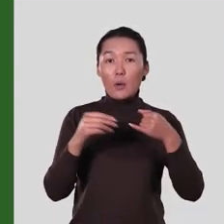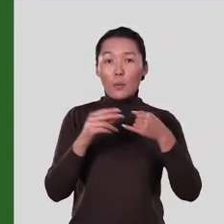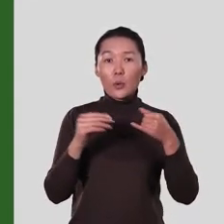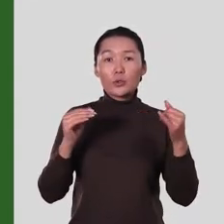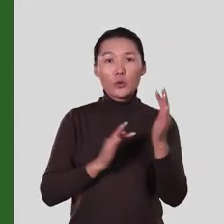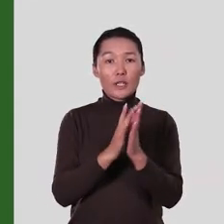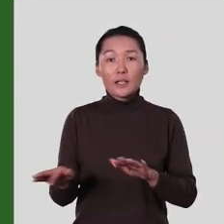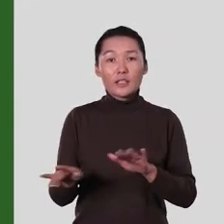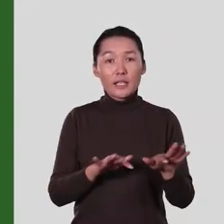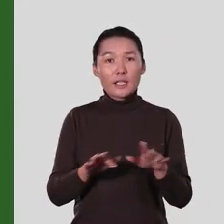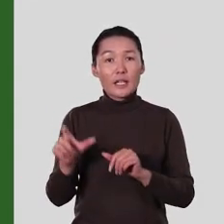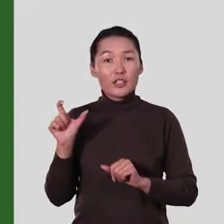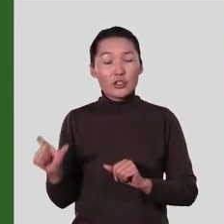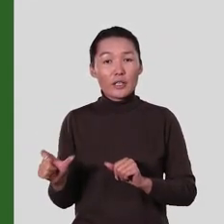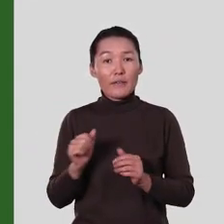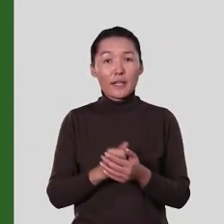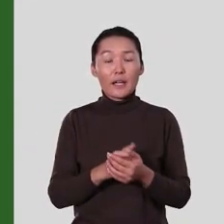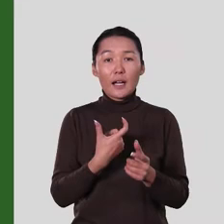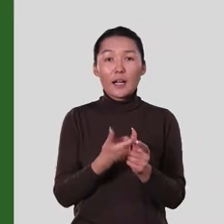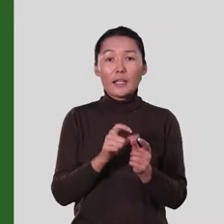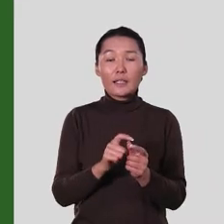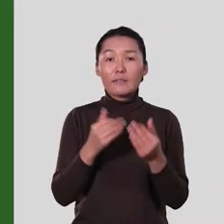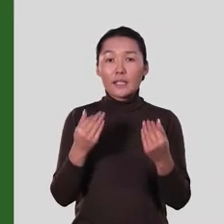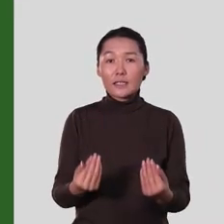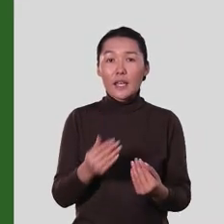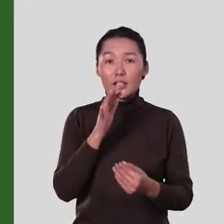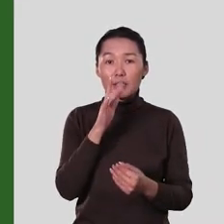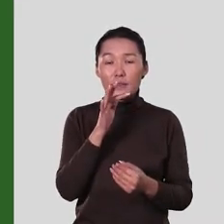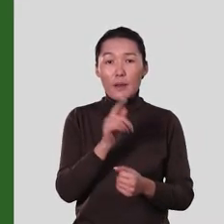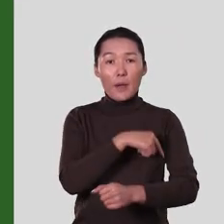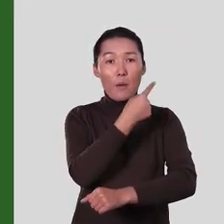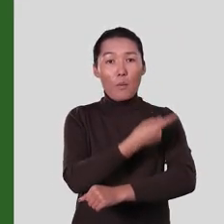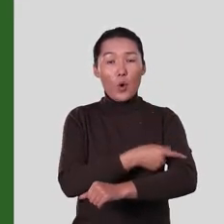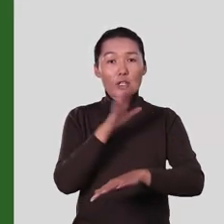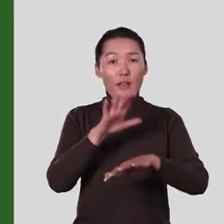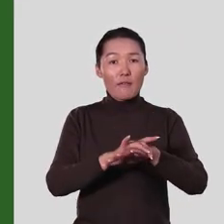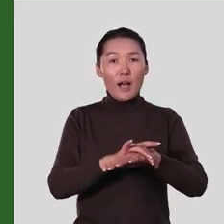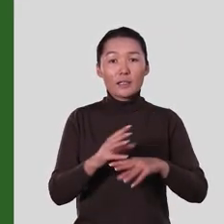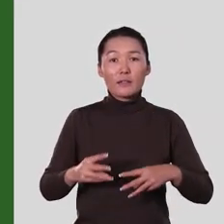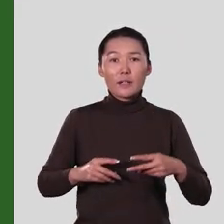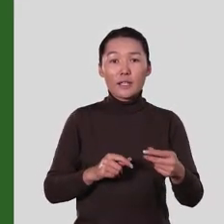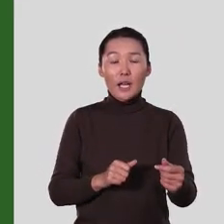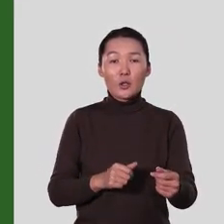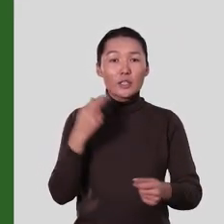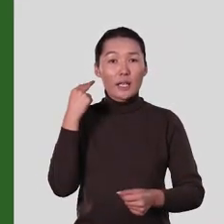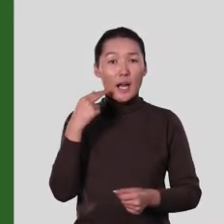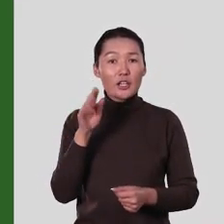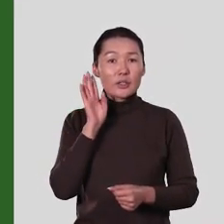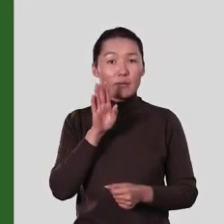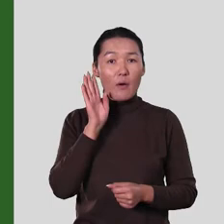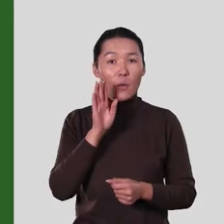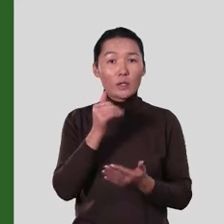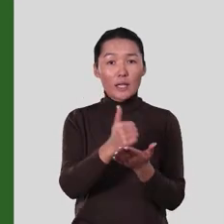Деятельность человека становится в настоящее время мощным фактором, влияющих на качество